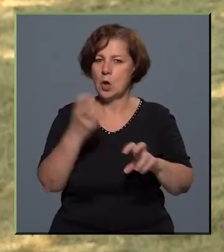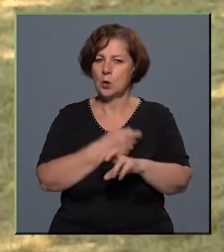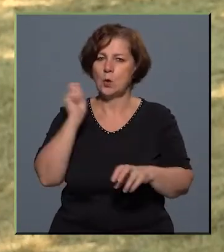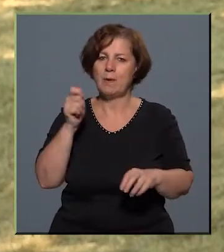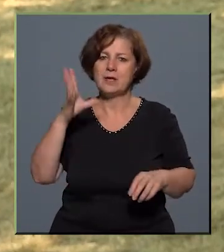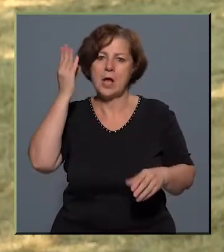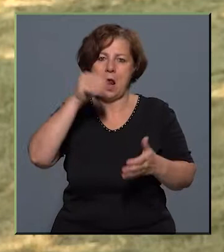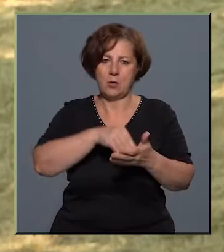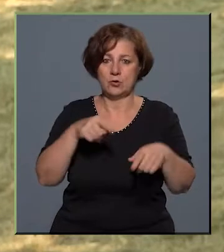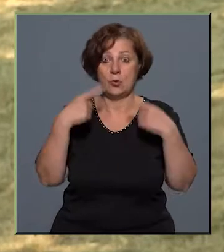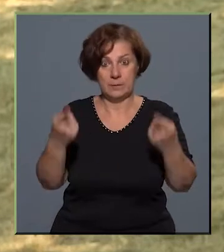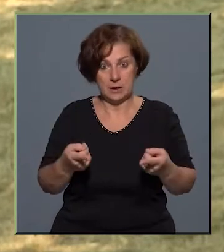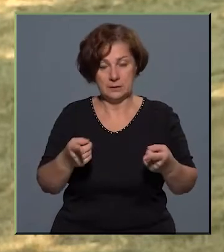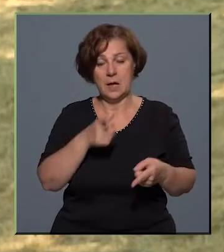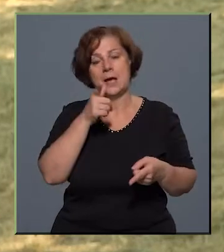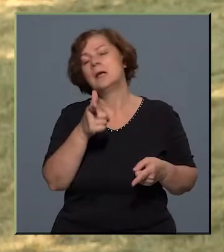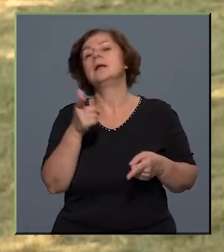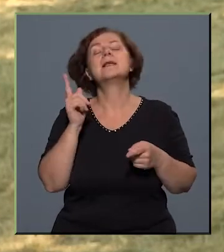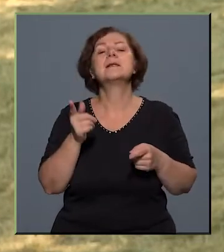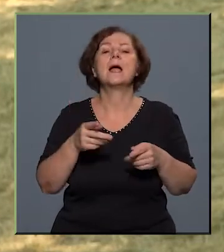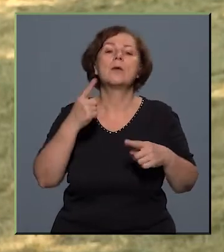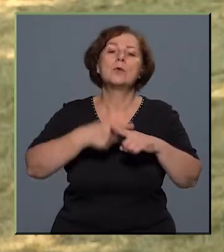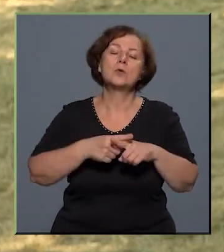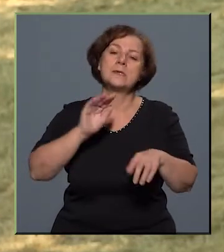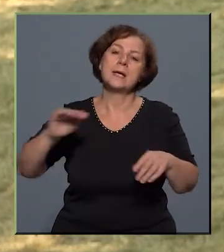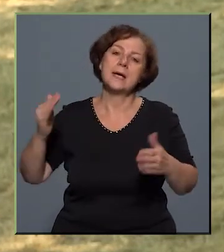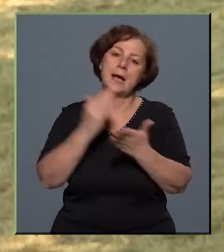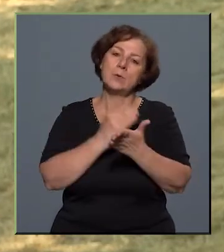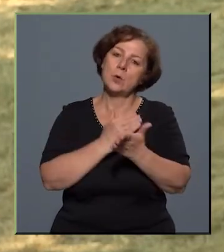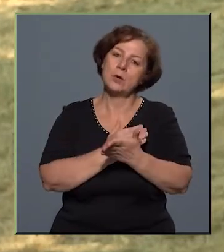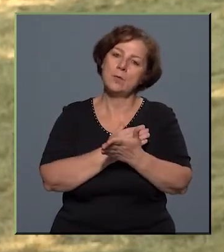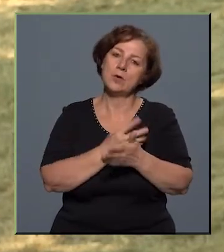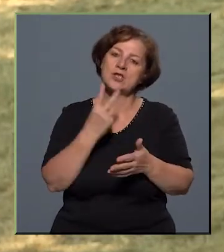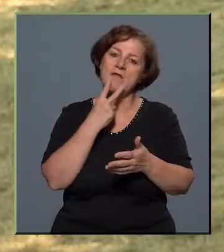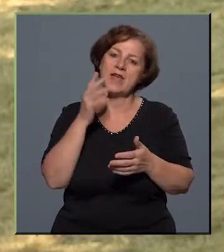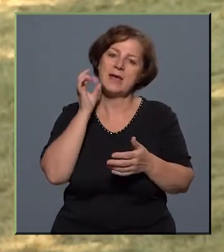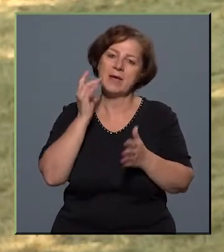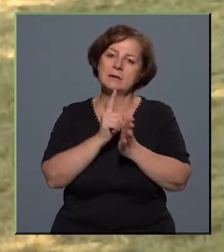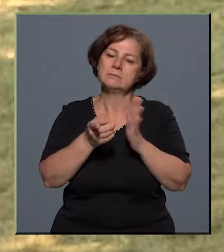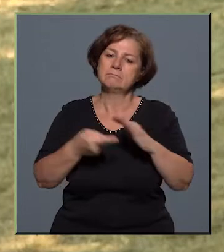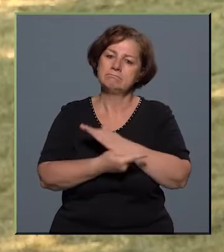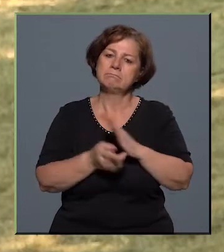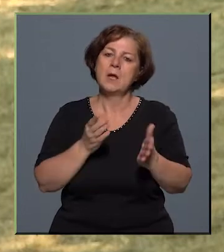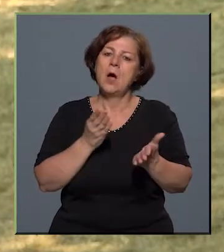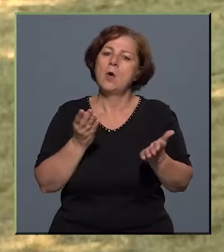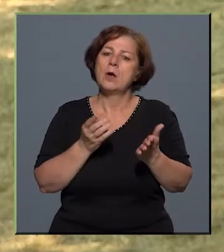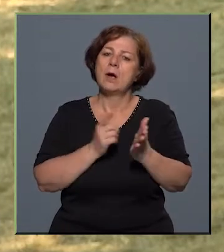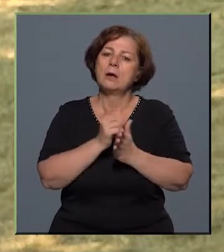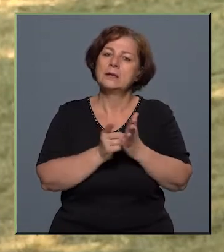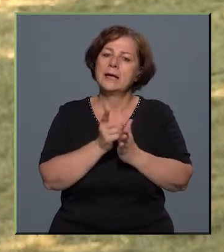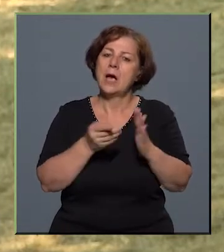lakosok miatt, lesznek külön gyerekprogramok, és az egész VB ideje alatt szervezünk még pluszban olyan programokat, ami